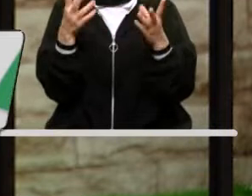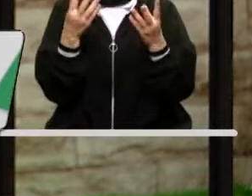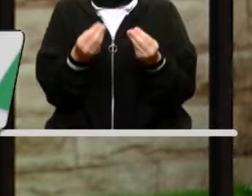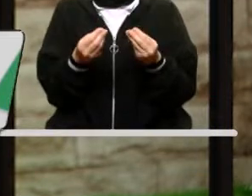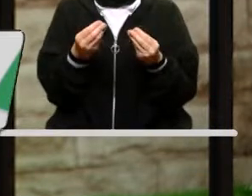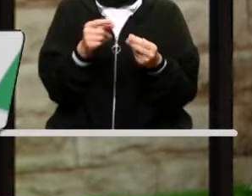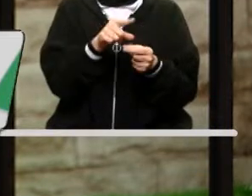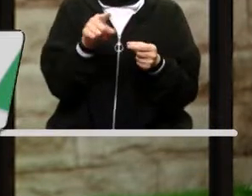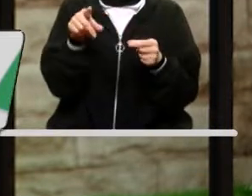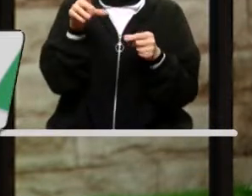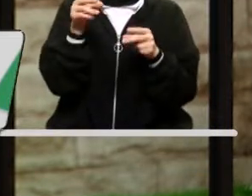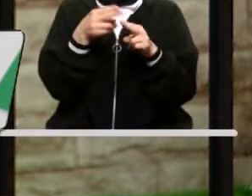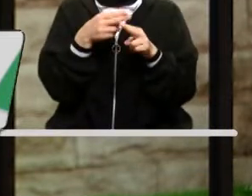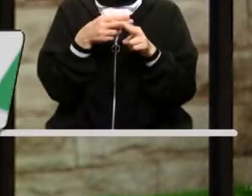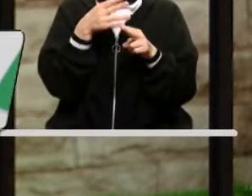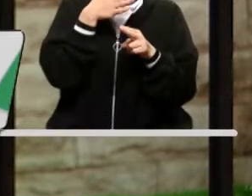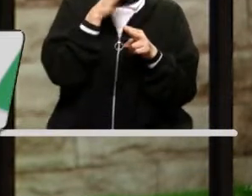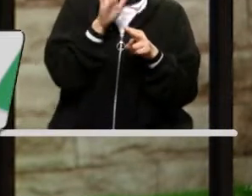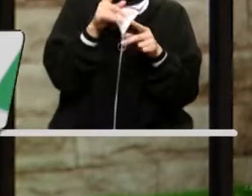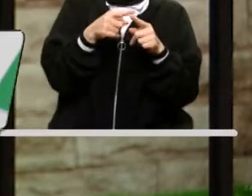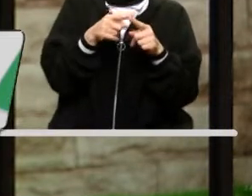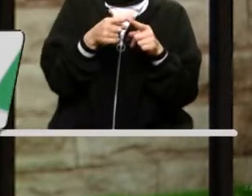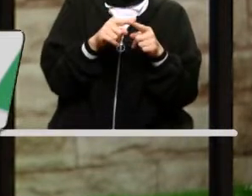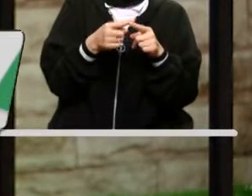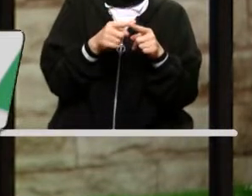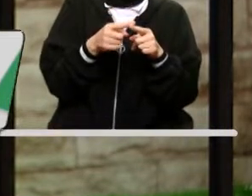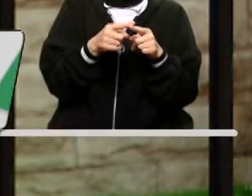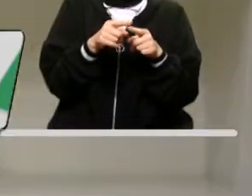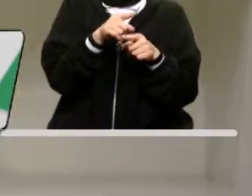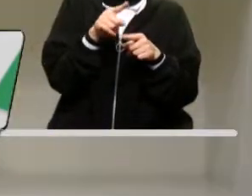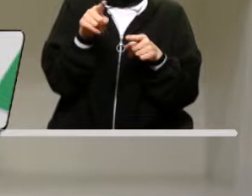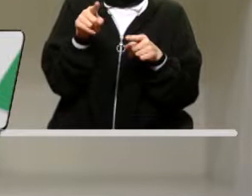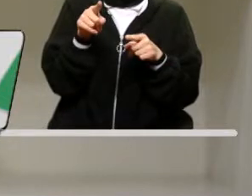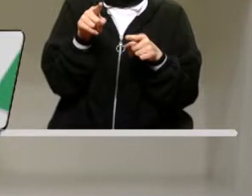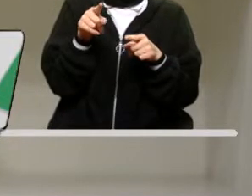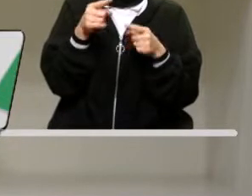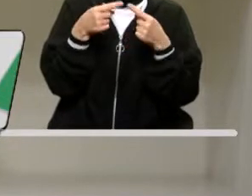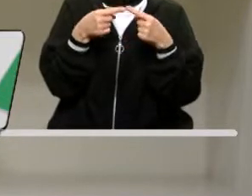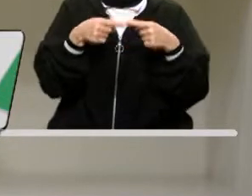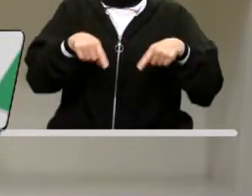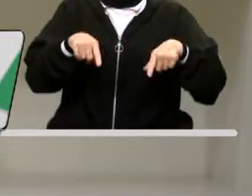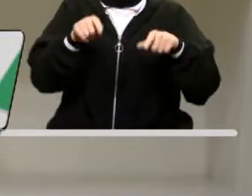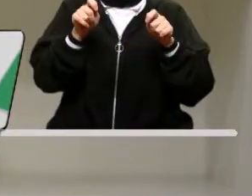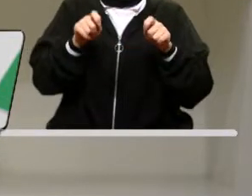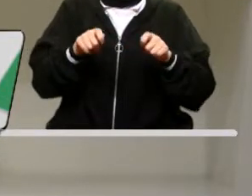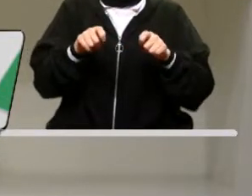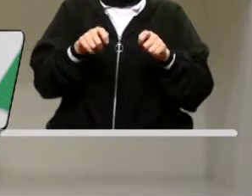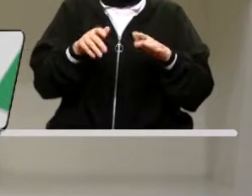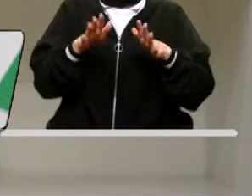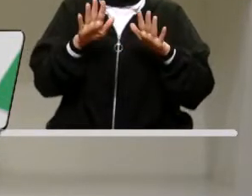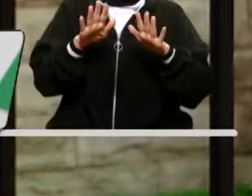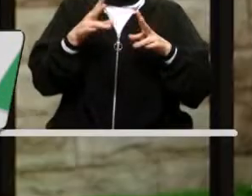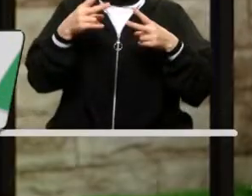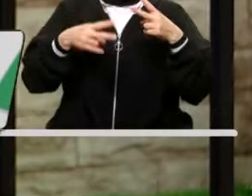örneğin ben bilmiyordum mesela matematiği çok iyi bildiğiniz, hatta size sınav yapmıştım ya geçen şeyde. yaskınlığınızı o kadar bilmiyordum ama bazıları o